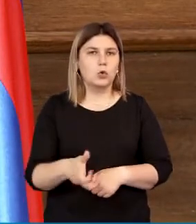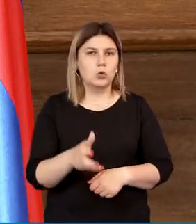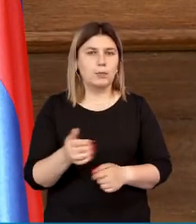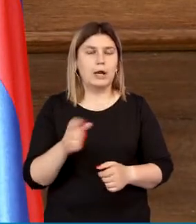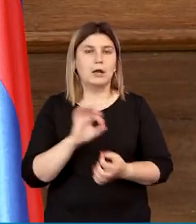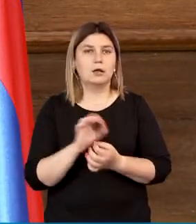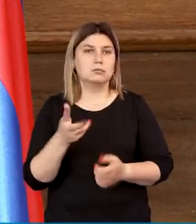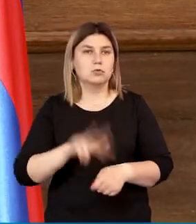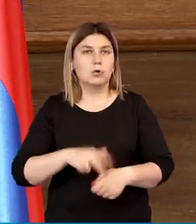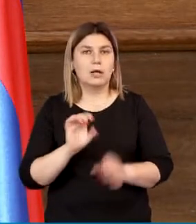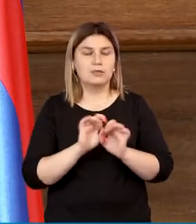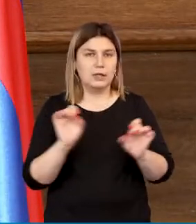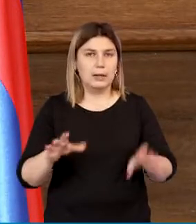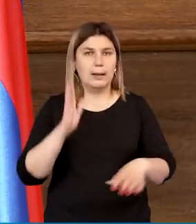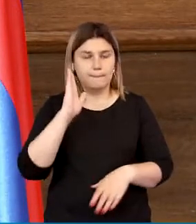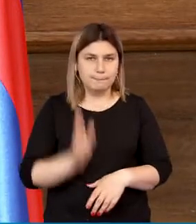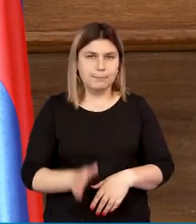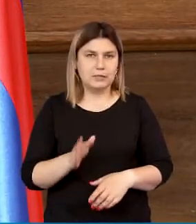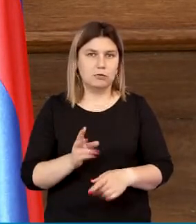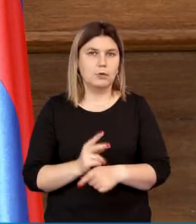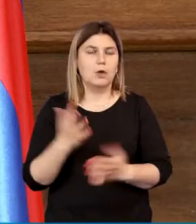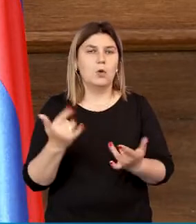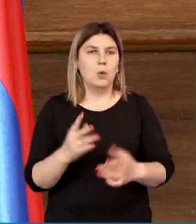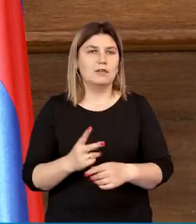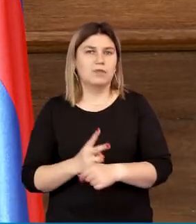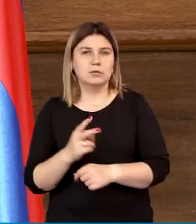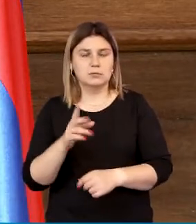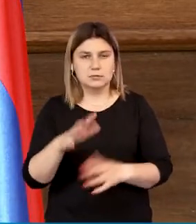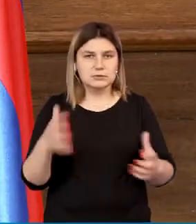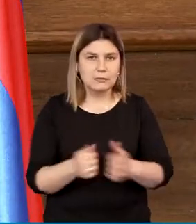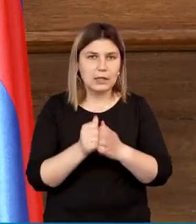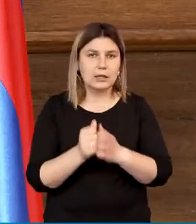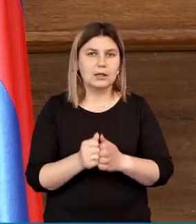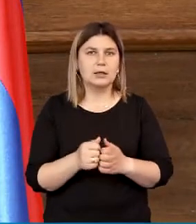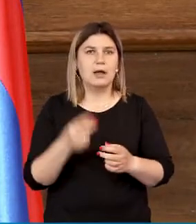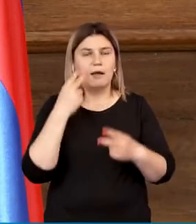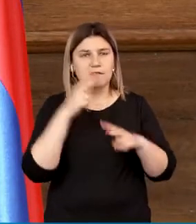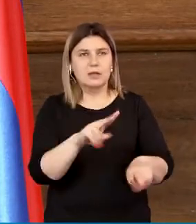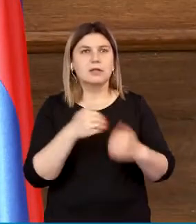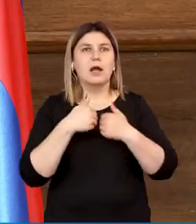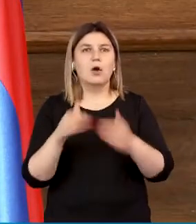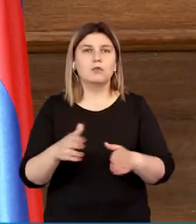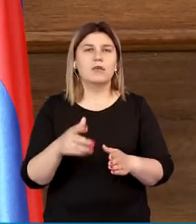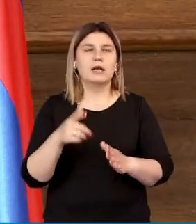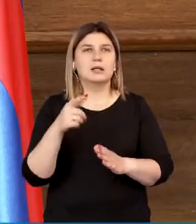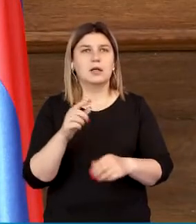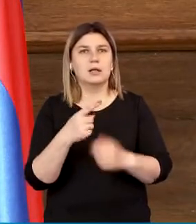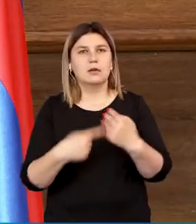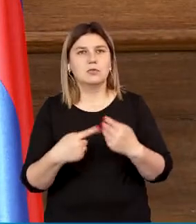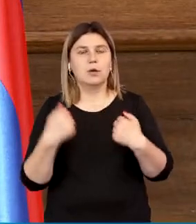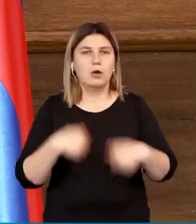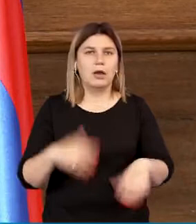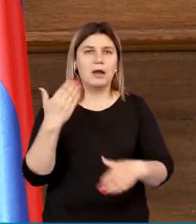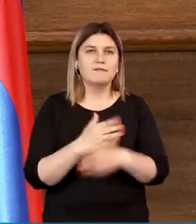jakiegokolwiek zakażenia będziemy w stanie do tej grupy łatwo dotrzeć. Wynajmy dla otwartej liczby osób, na przykład na zasadzie takiej, że nie wiem,